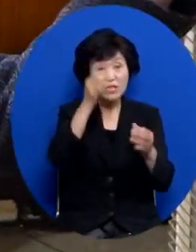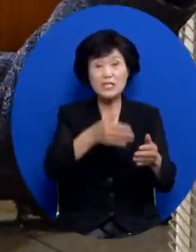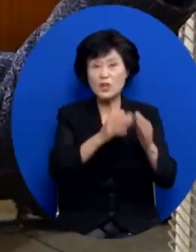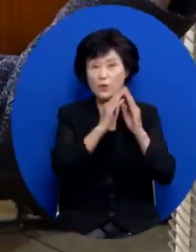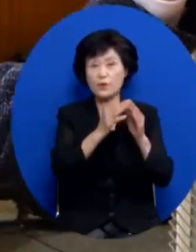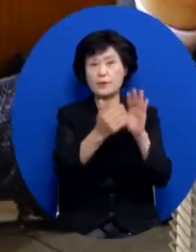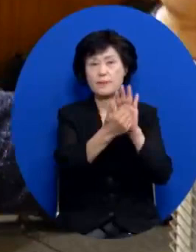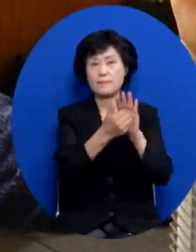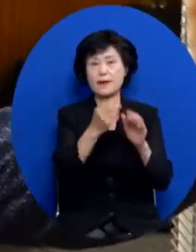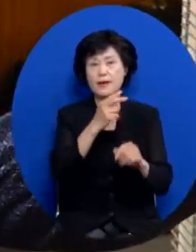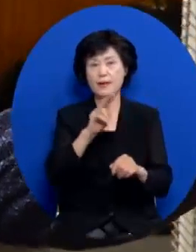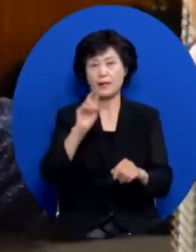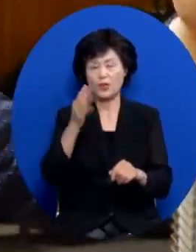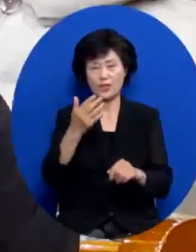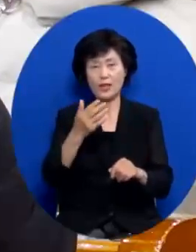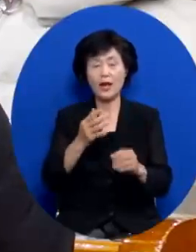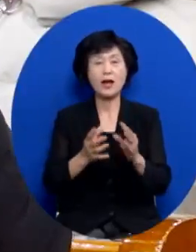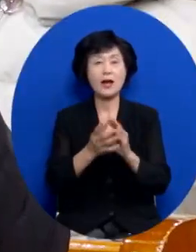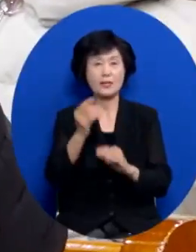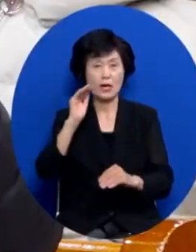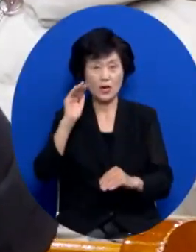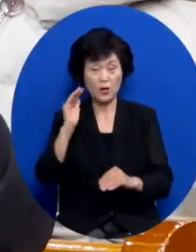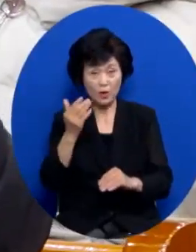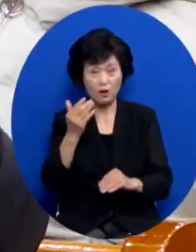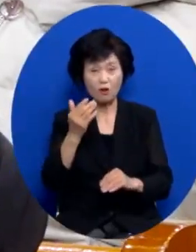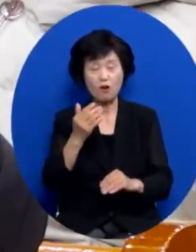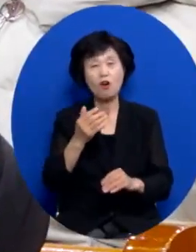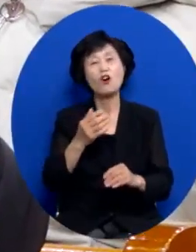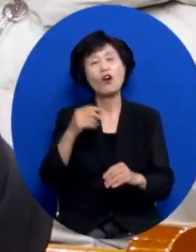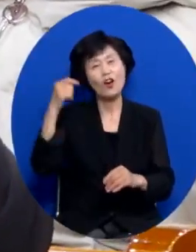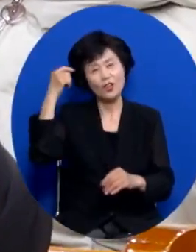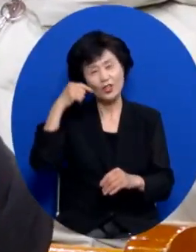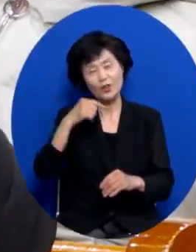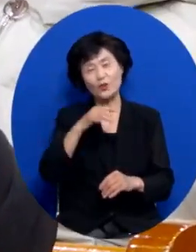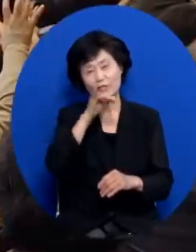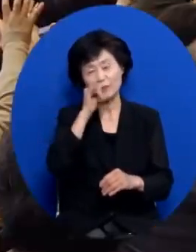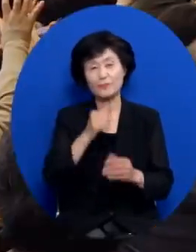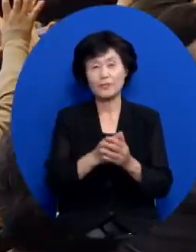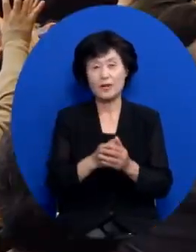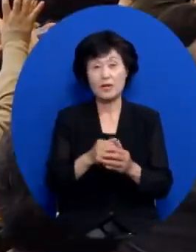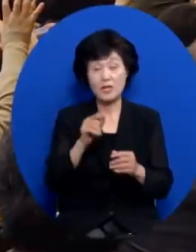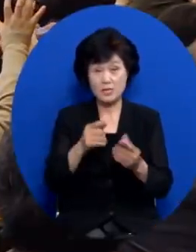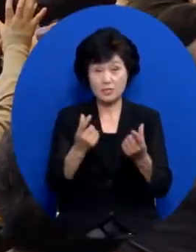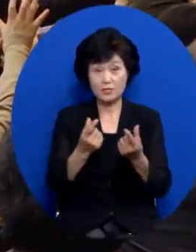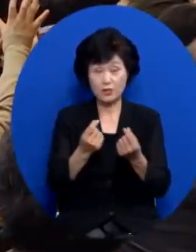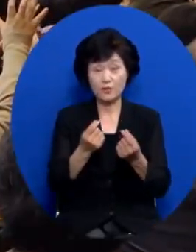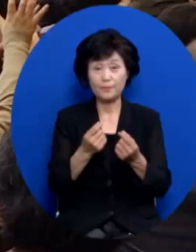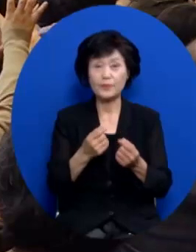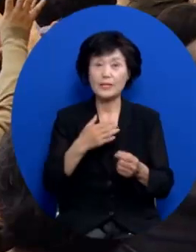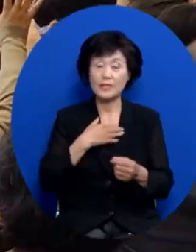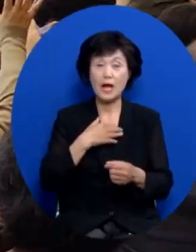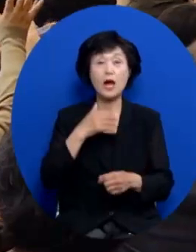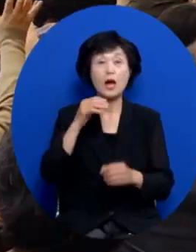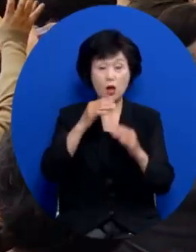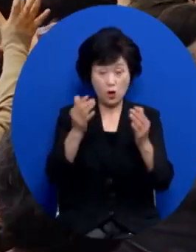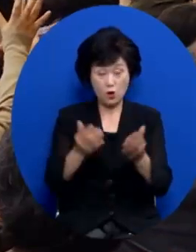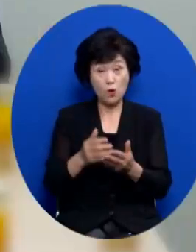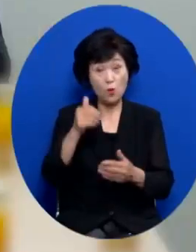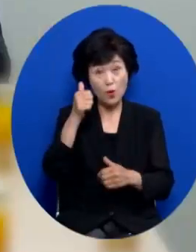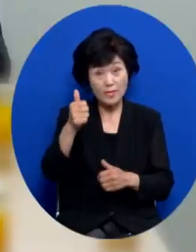했습니다. 그러다 보니까 이번에 하나가 된 것을 많이 느꼈고요. 이와 마찬가지로 저는 회장으로서